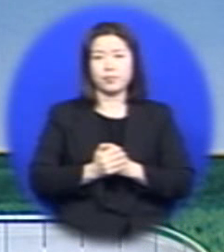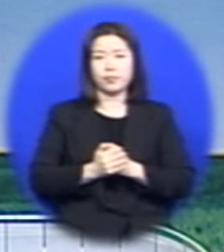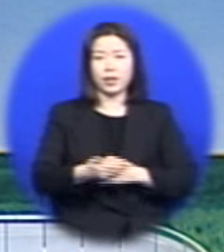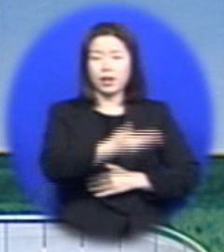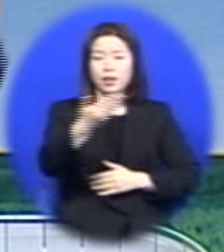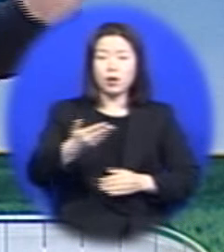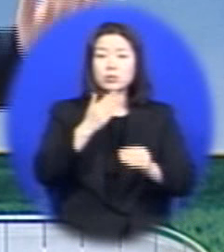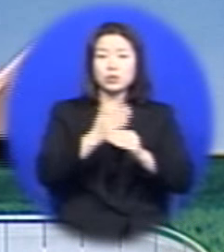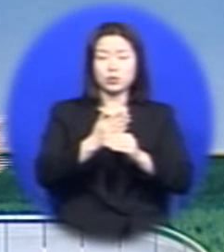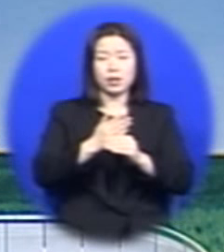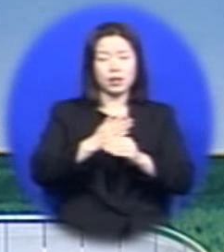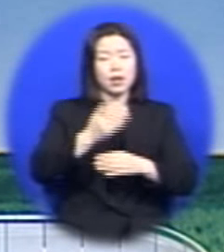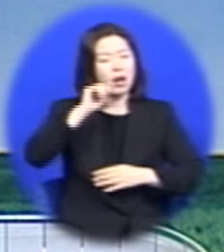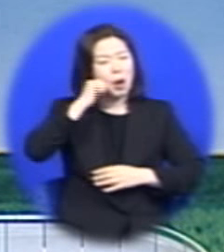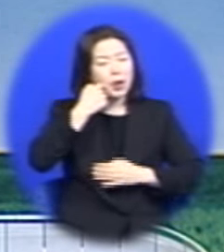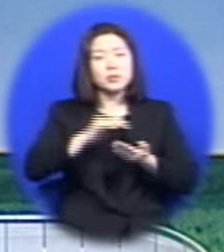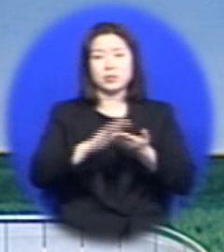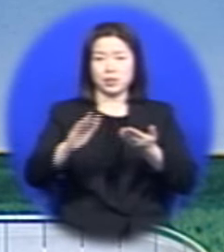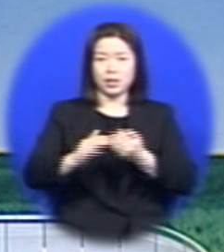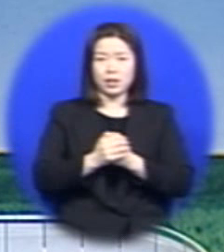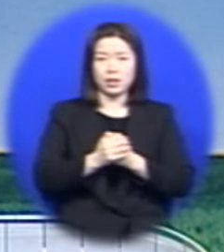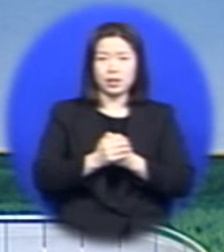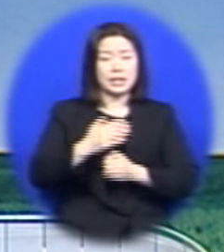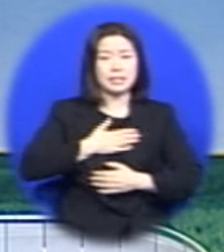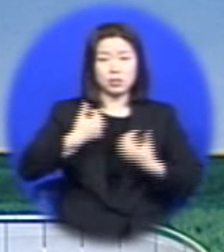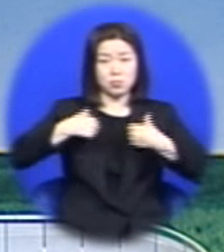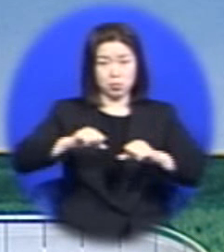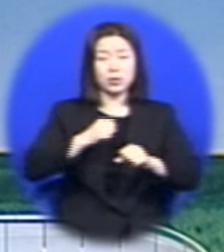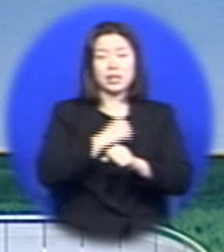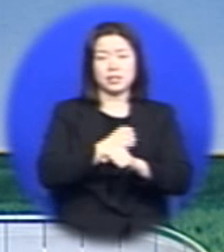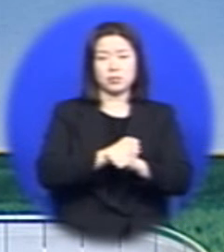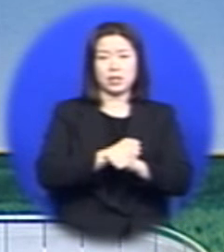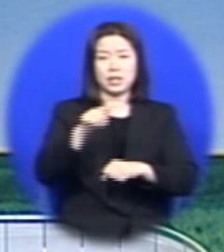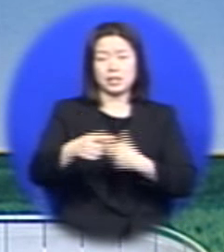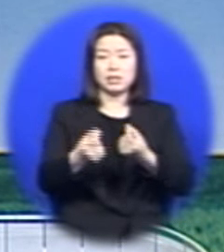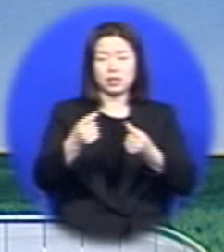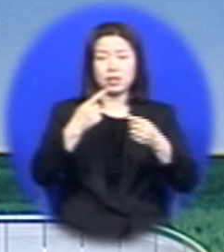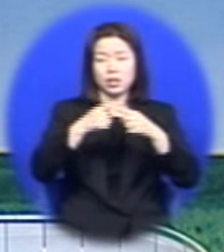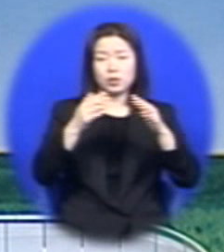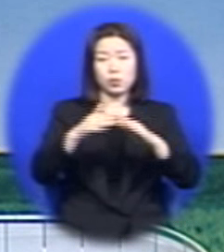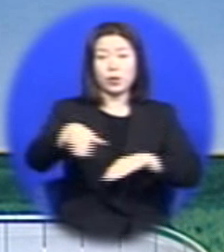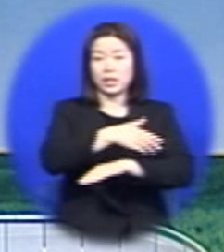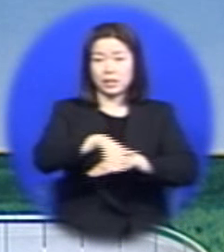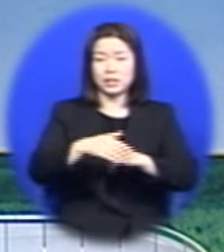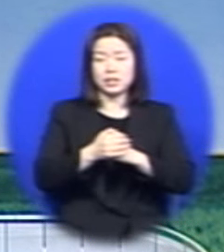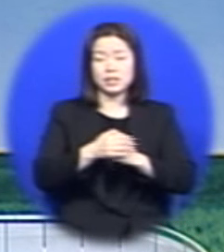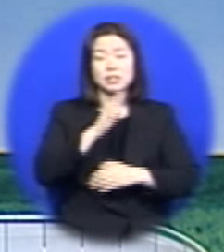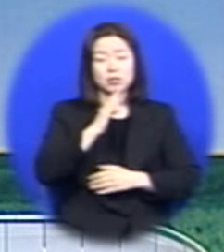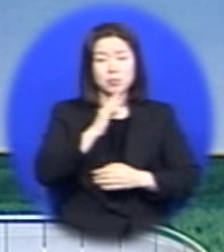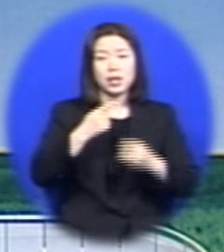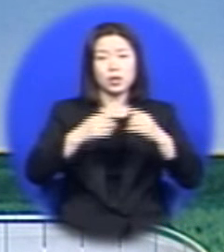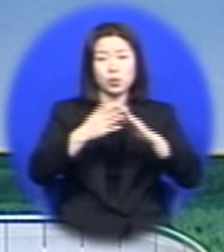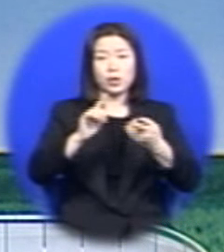여러분 중에는 불가능합니다. 저는 포기했으니까 이렇게 교회 다니지. 정말 교회에 대한